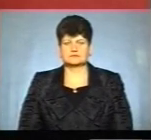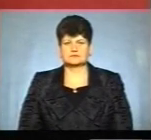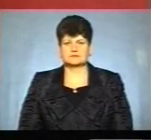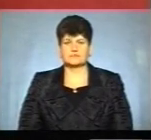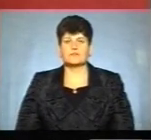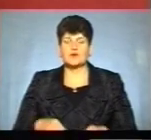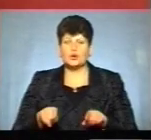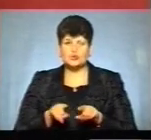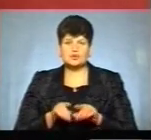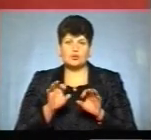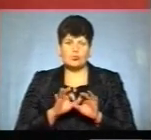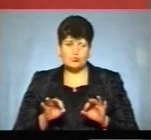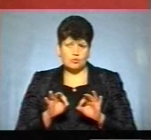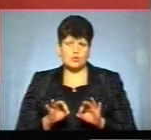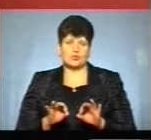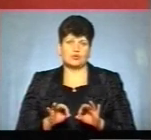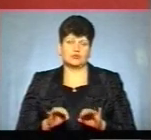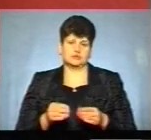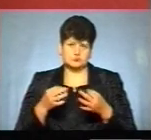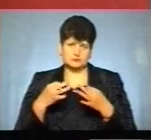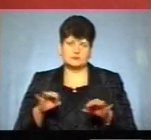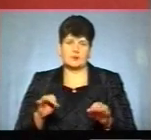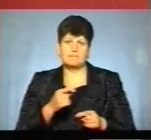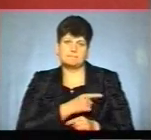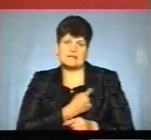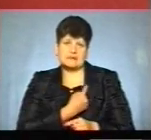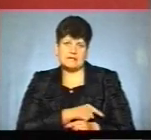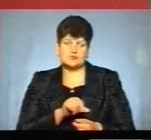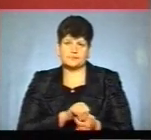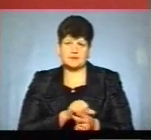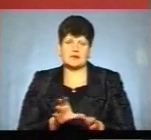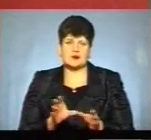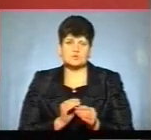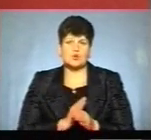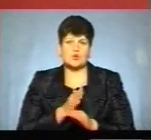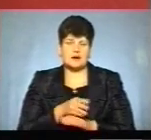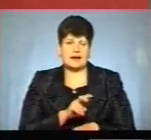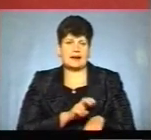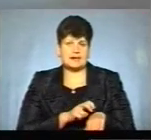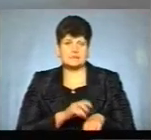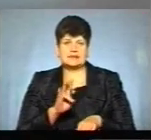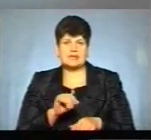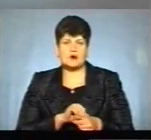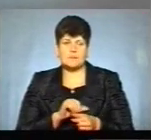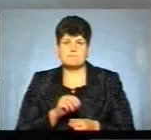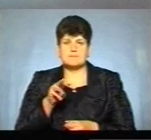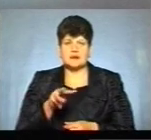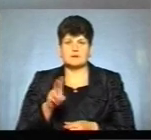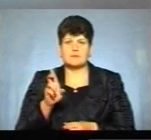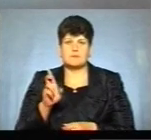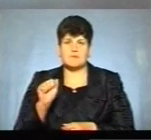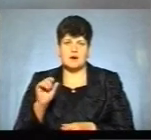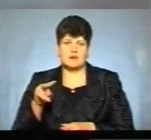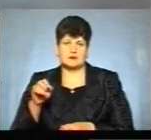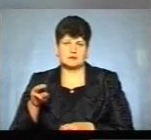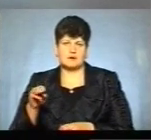Тож про легалізацію медичного канабісу сьогодні говоримо у нашій програмі разом із гостем, лікарем-наркологом Мар'яном Волтаровичем. Я